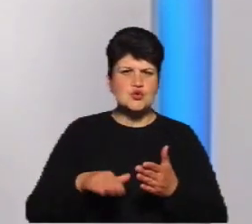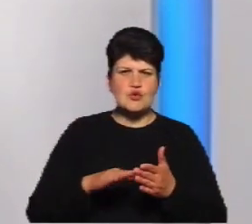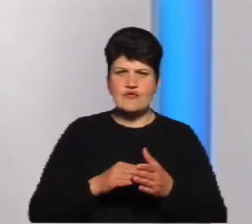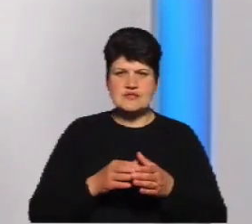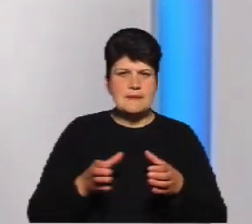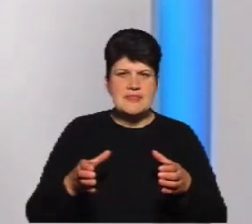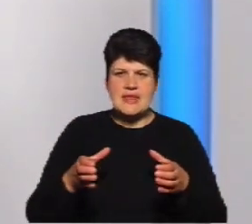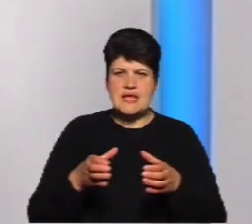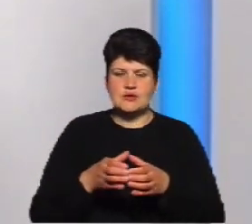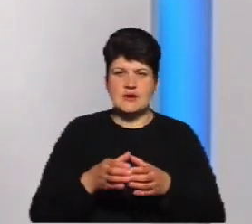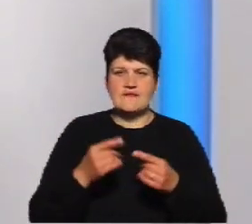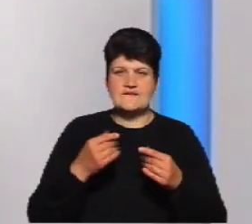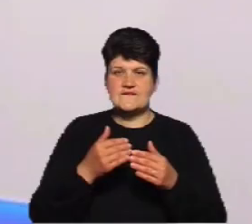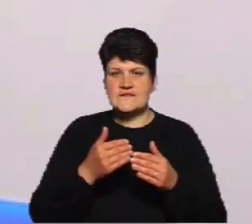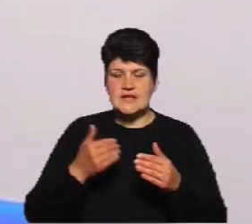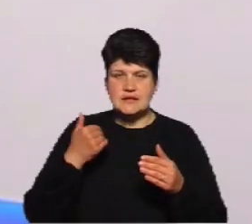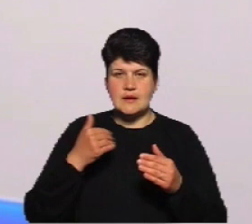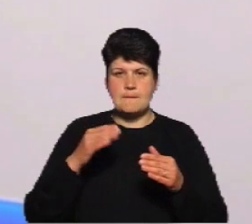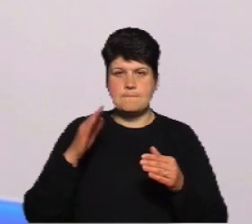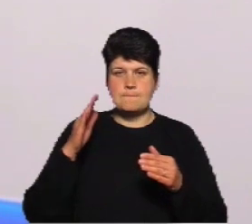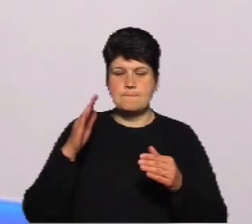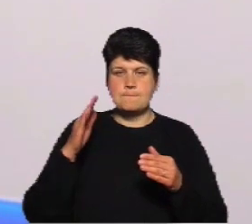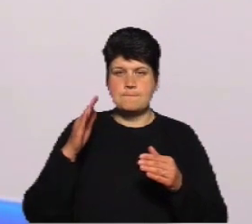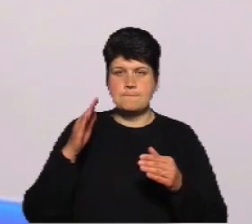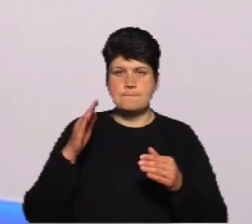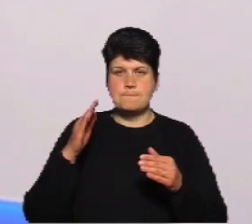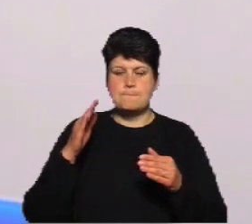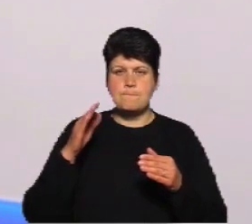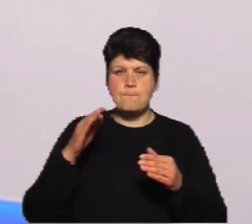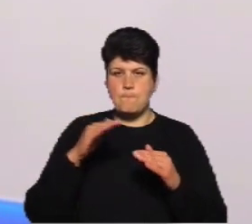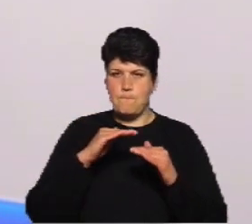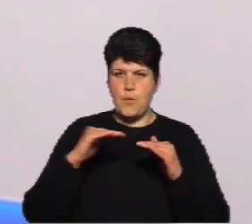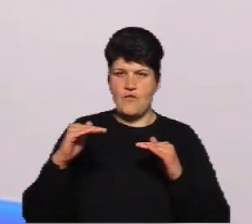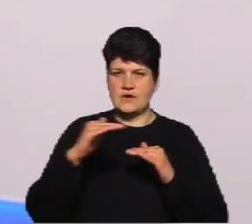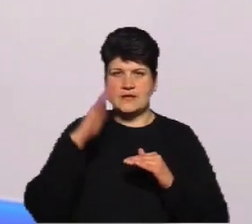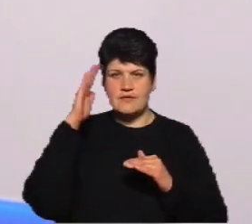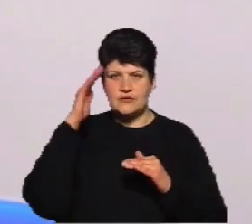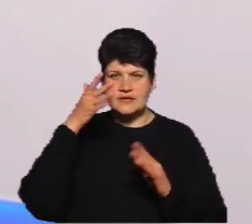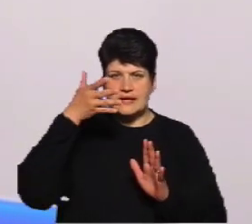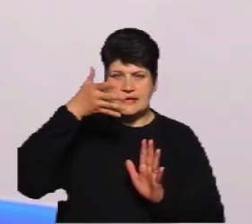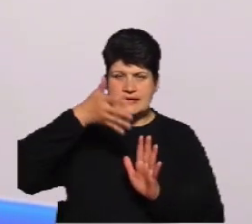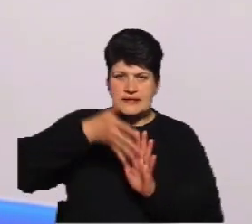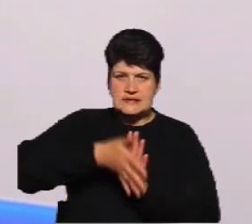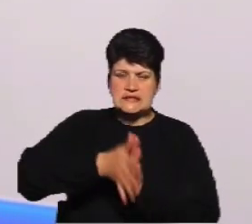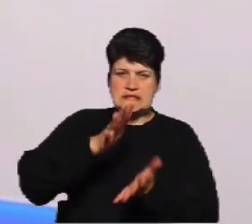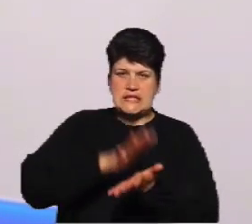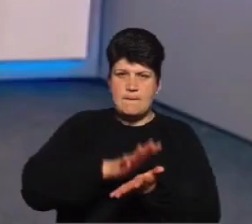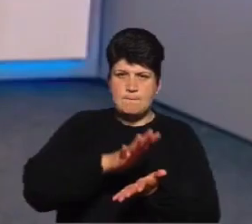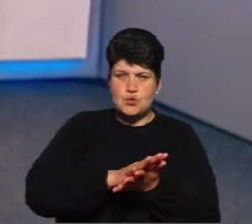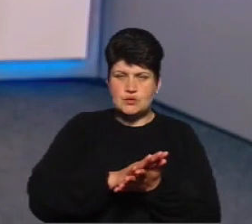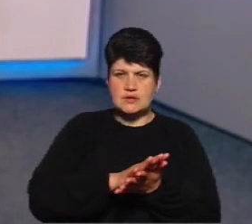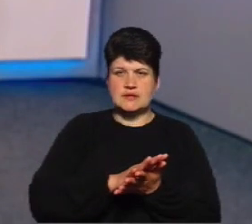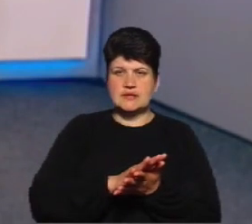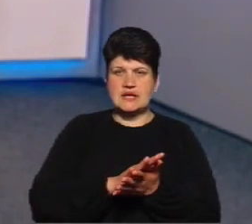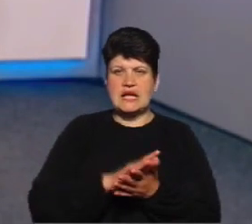від поверхневих вод, і за рахунок інфільтрації забруднених